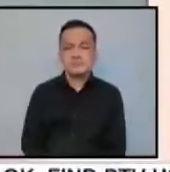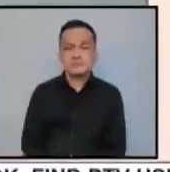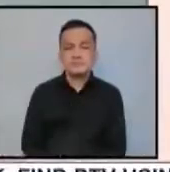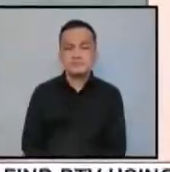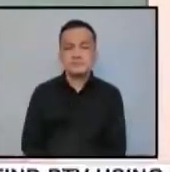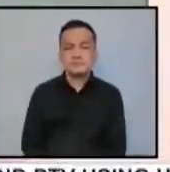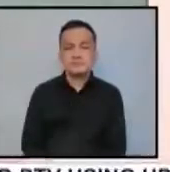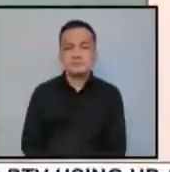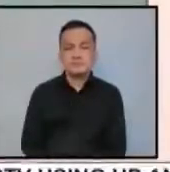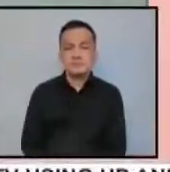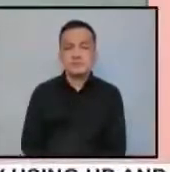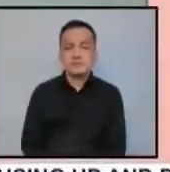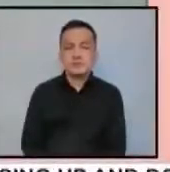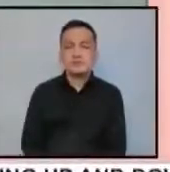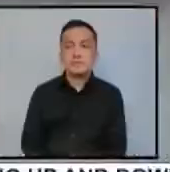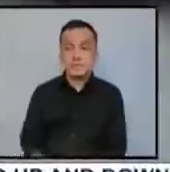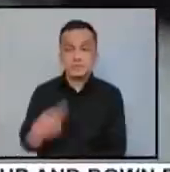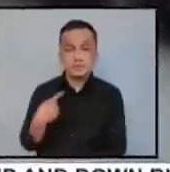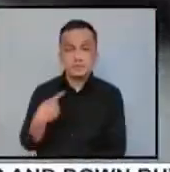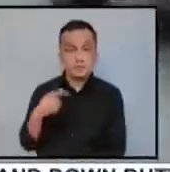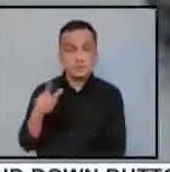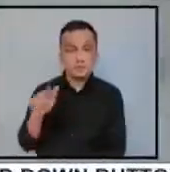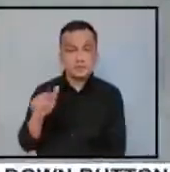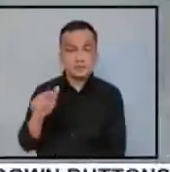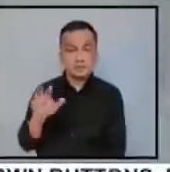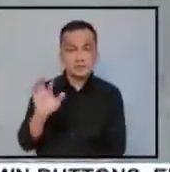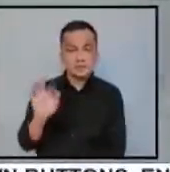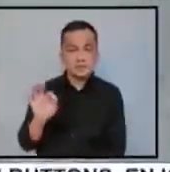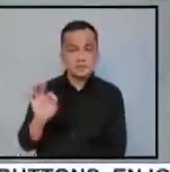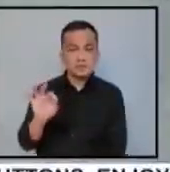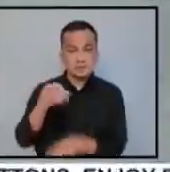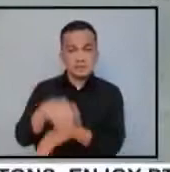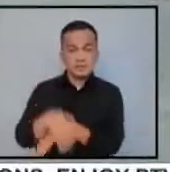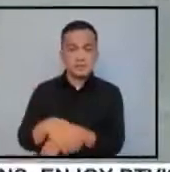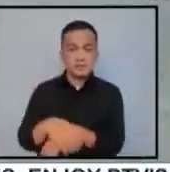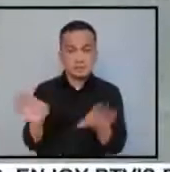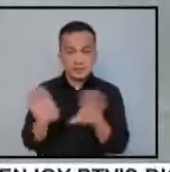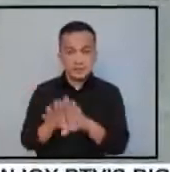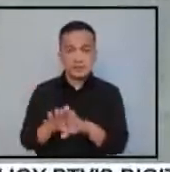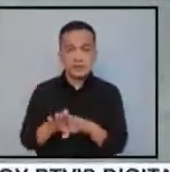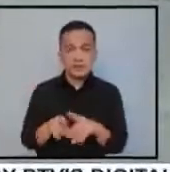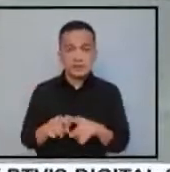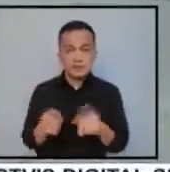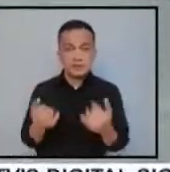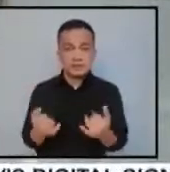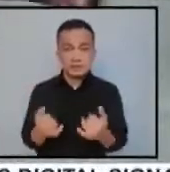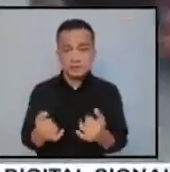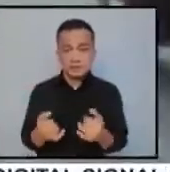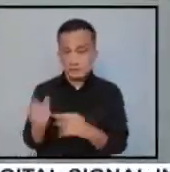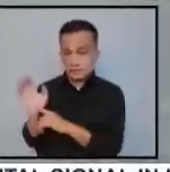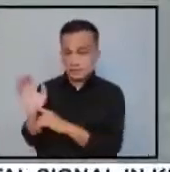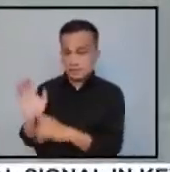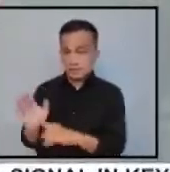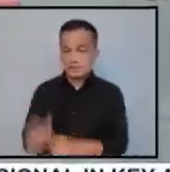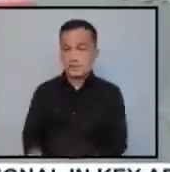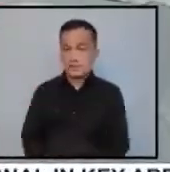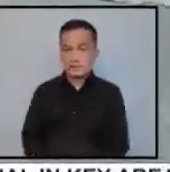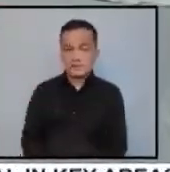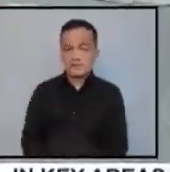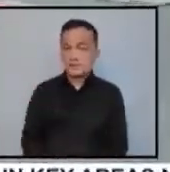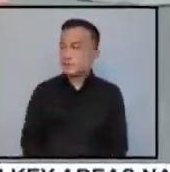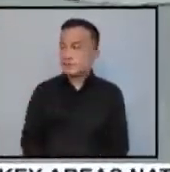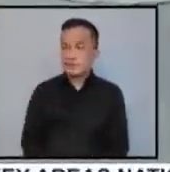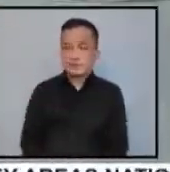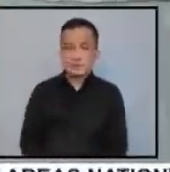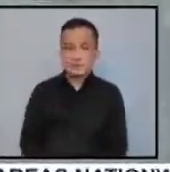Diyan, mayroon naman, mamayang alas 9 pa to ng gabi isasara. Pero sa mga oras na to, ayan, ipakita muna natin yung